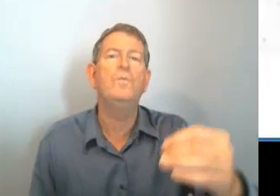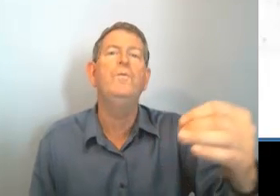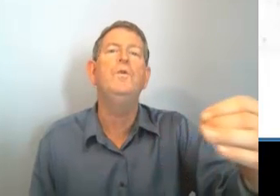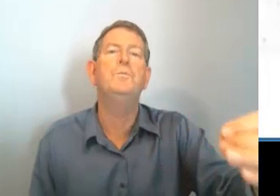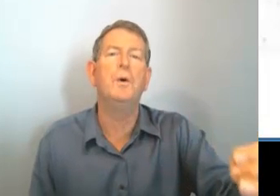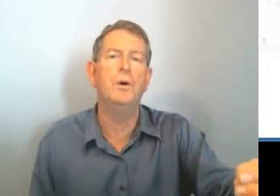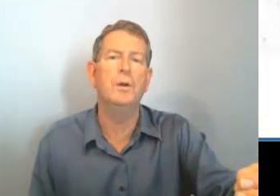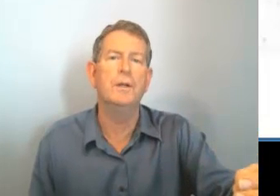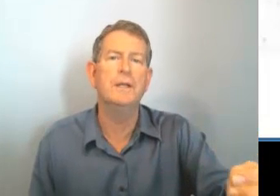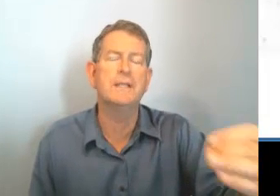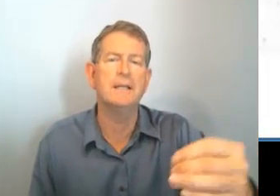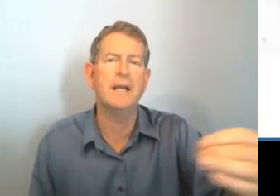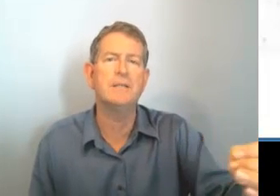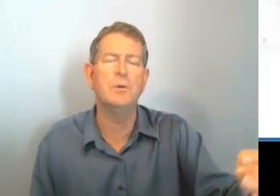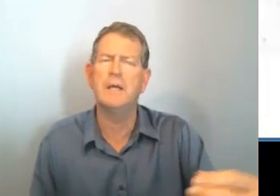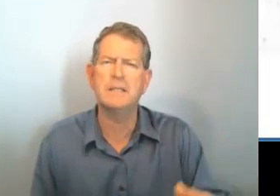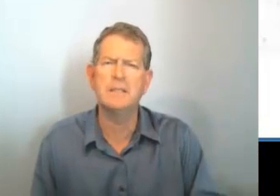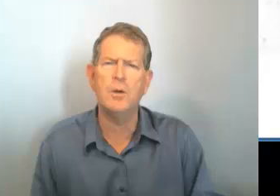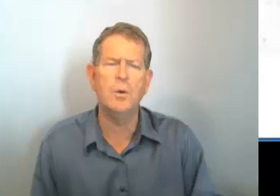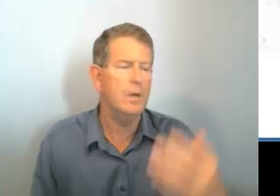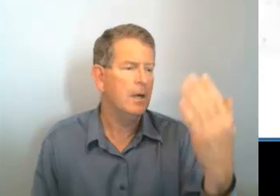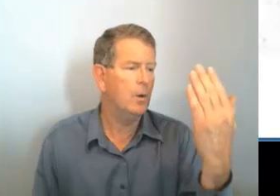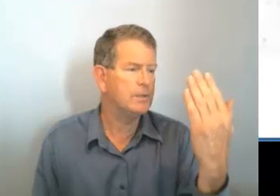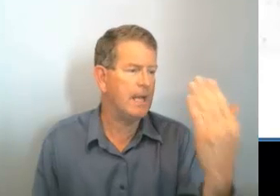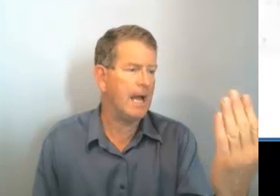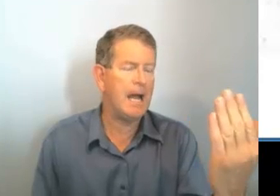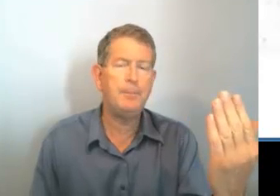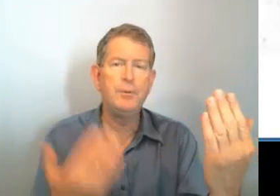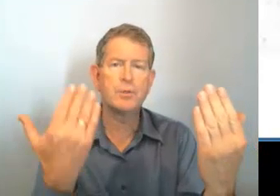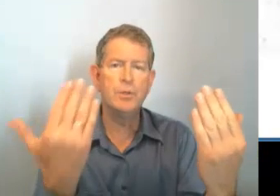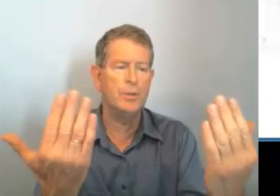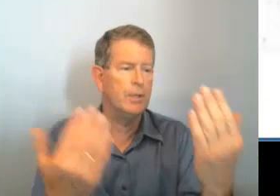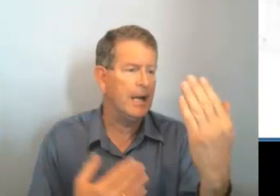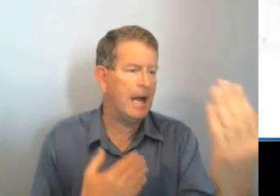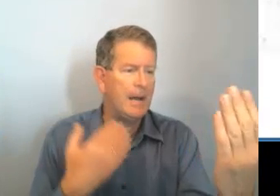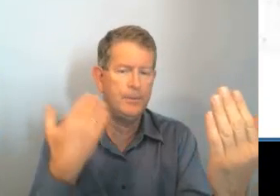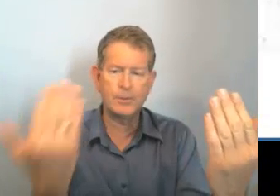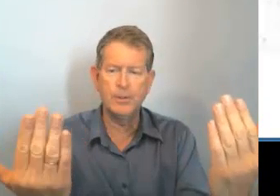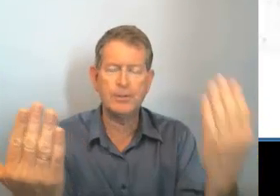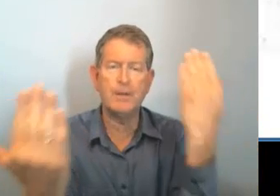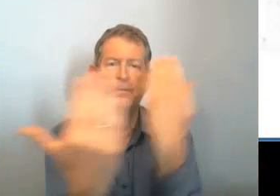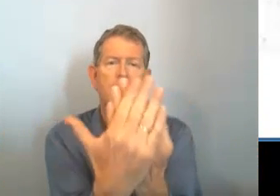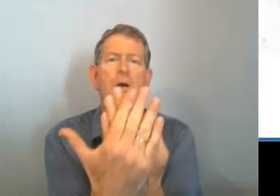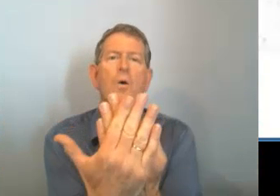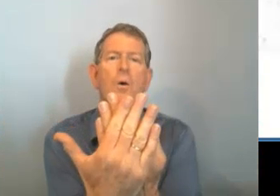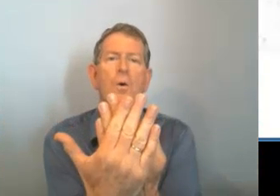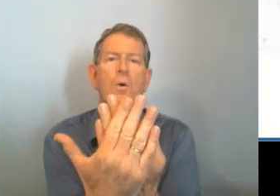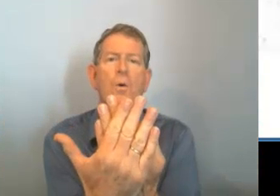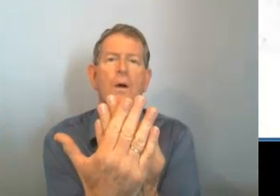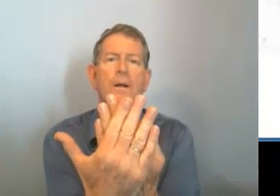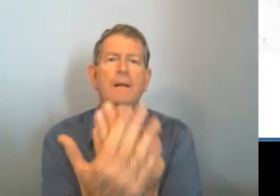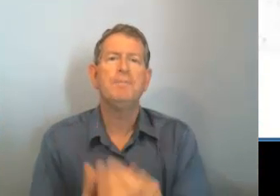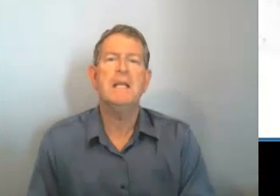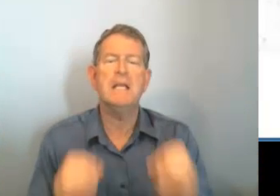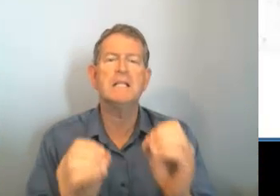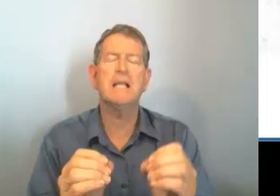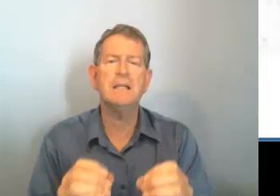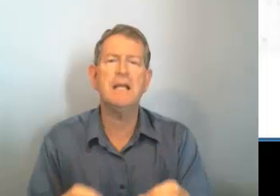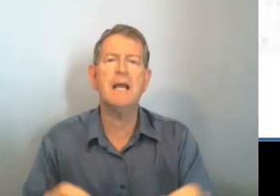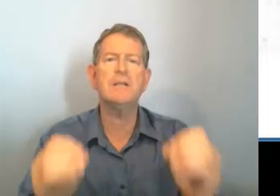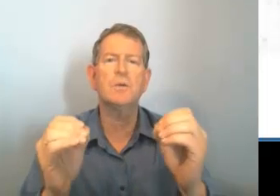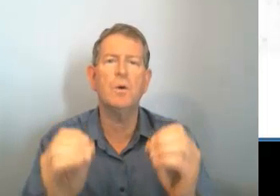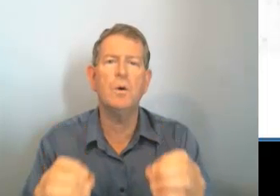au football. Il s'intéresse au. Qu'est-ce que c'est O? O, c'est A plus le. A plus le, ça fait O.